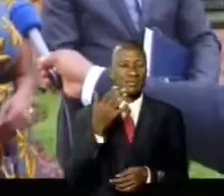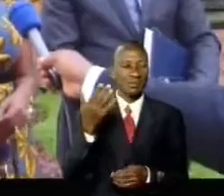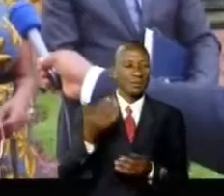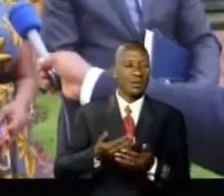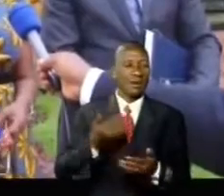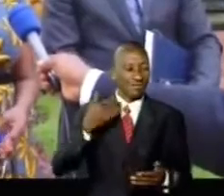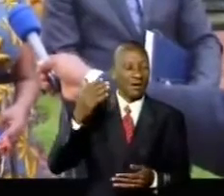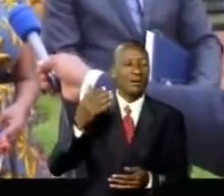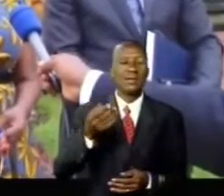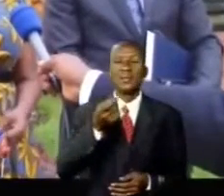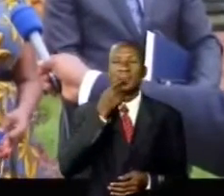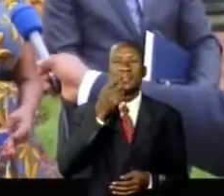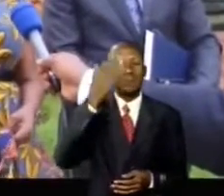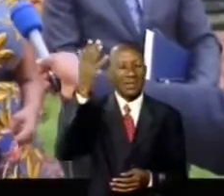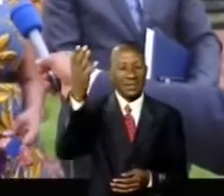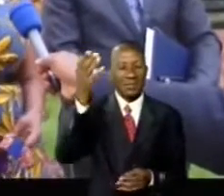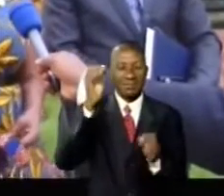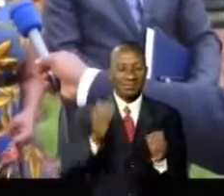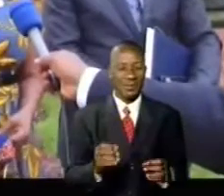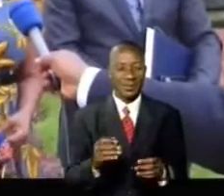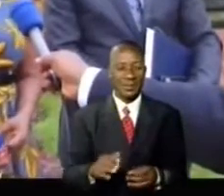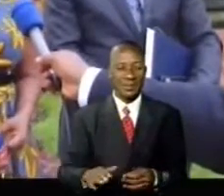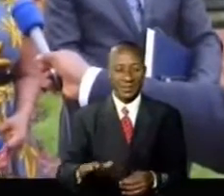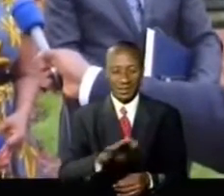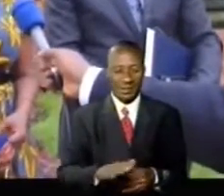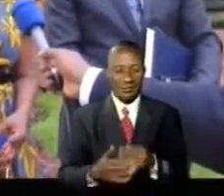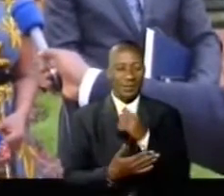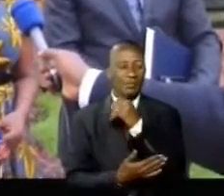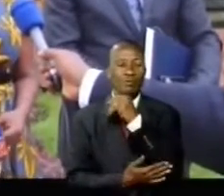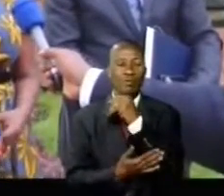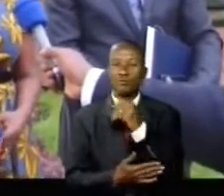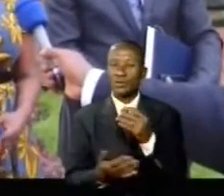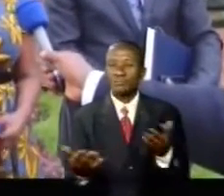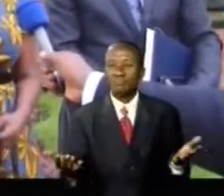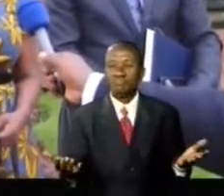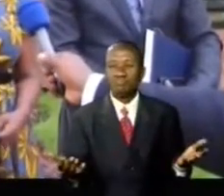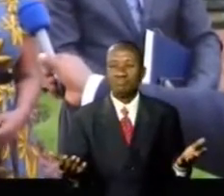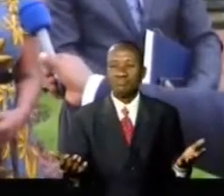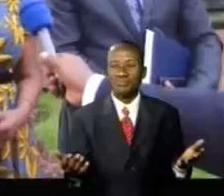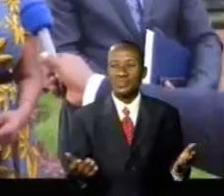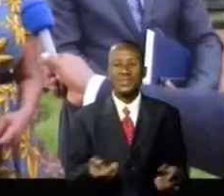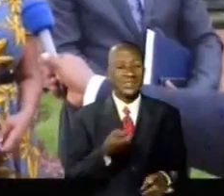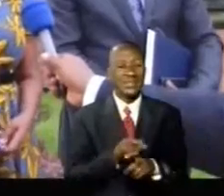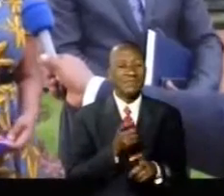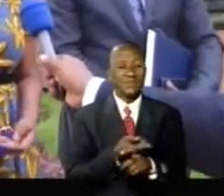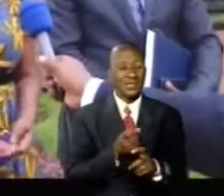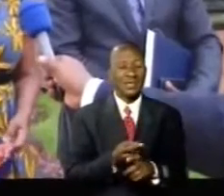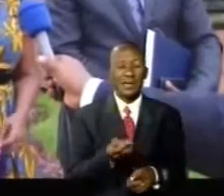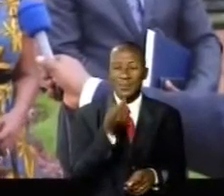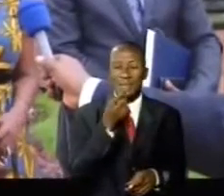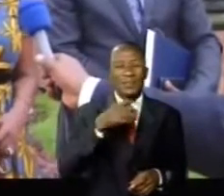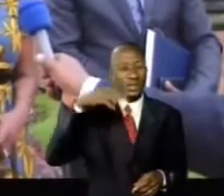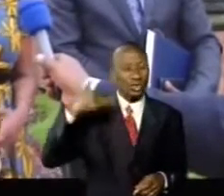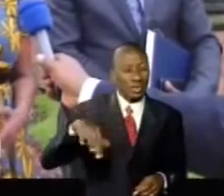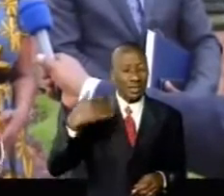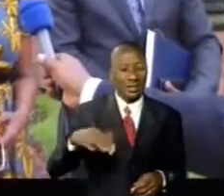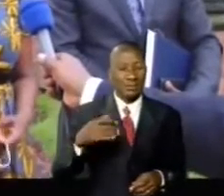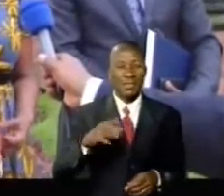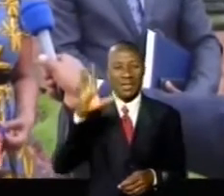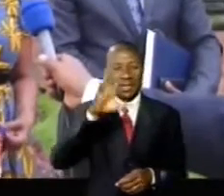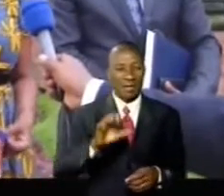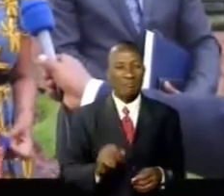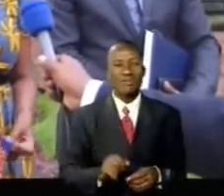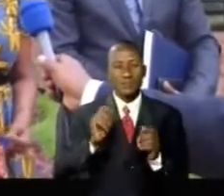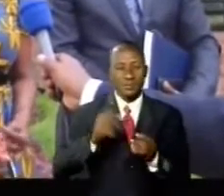les médicaments pour soigner le sida, mais c'était tellement onéreux, tellement cher, que l'Afrique ne pouvait pas